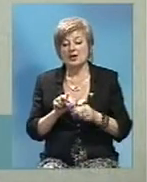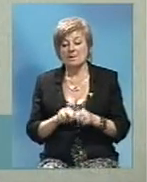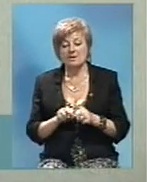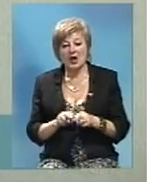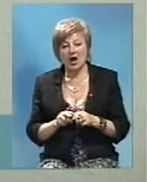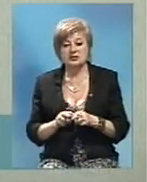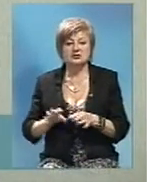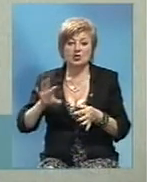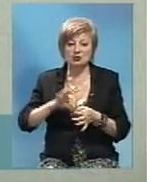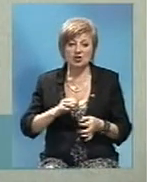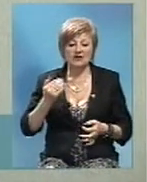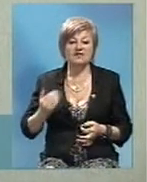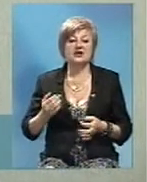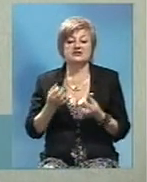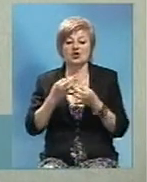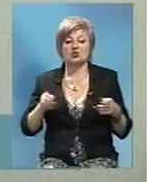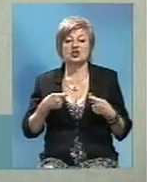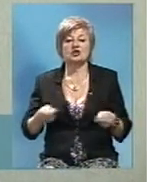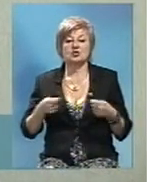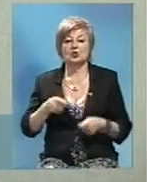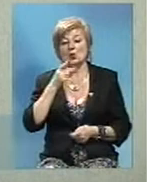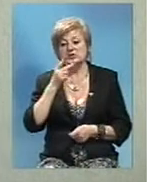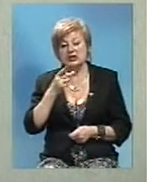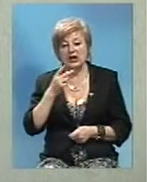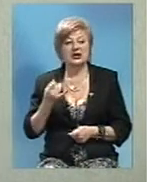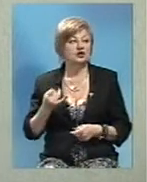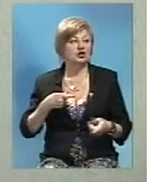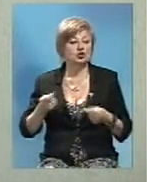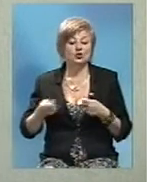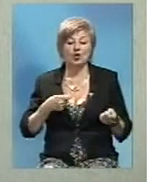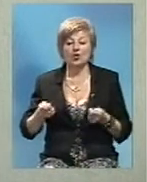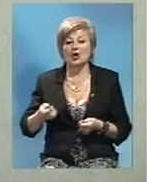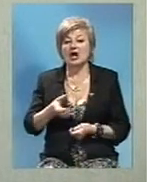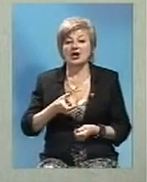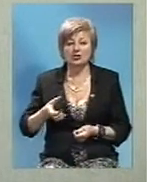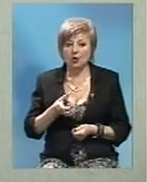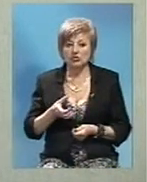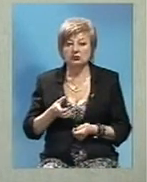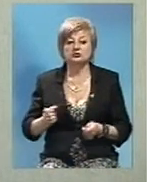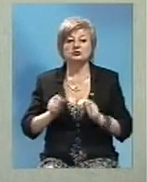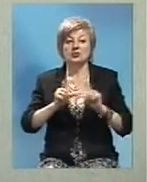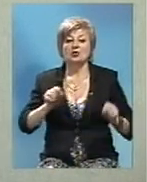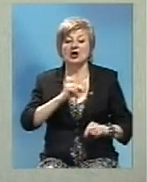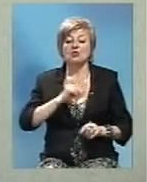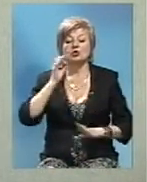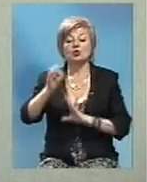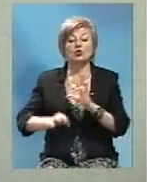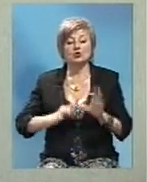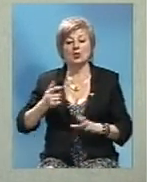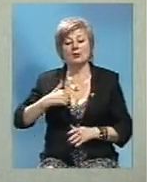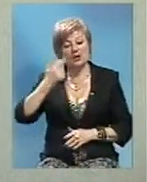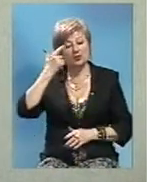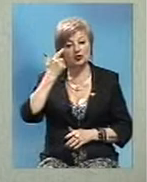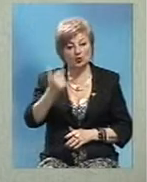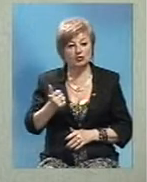прив'язки, наявність ліцензії на торгівлю цигарками і ліцензія на торгівлю алкоголем. Заклад працює цілодобово, ми їх попередили при